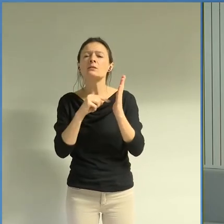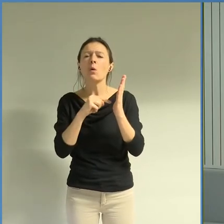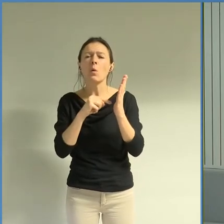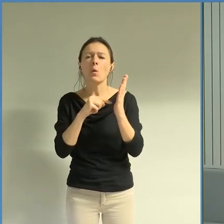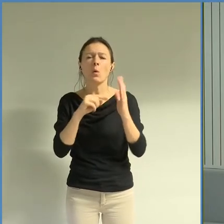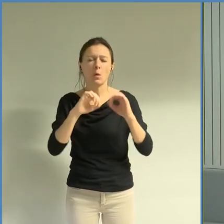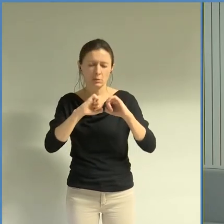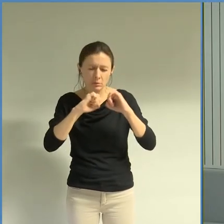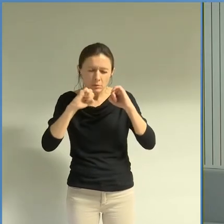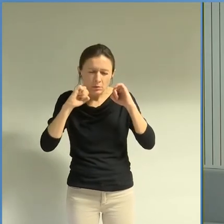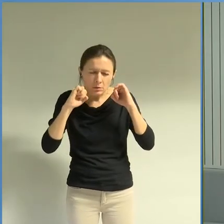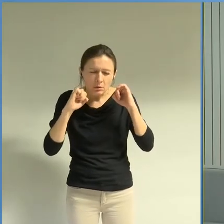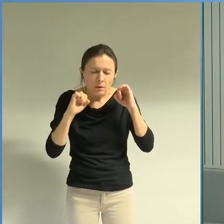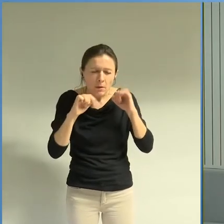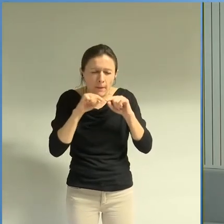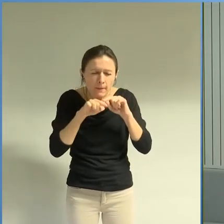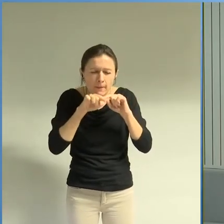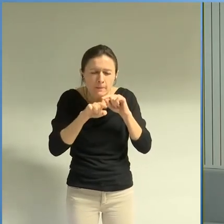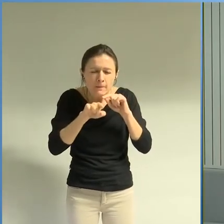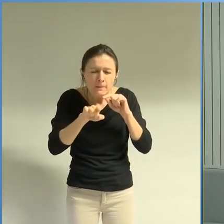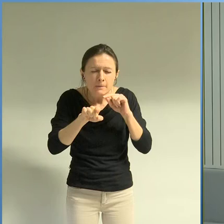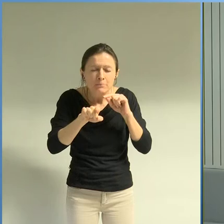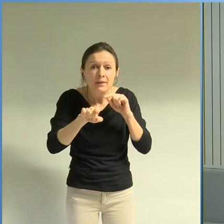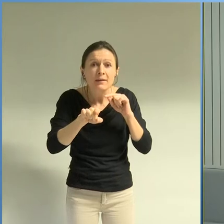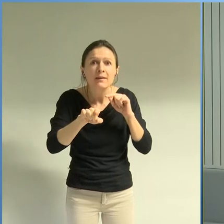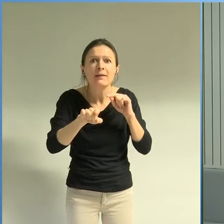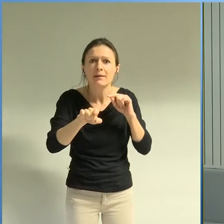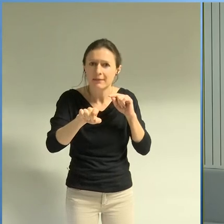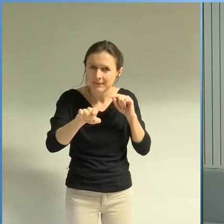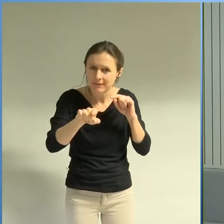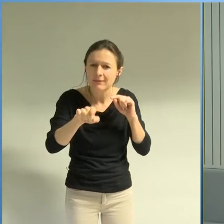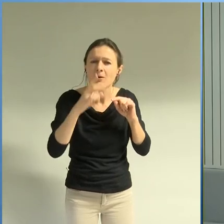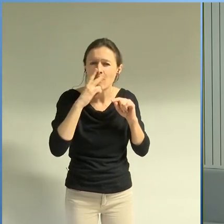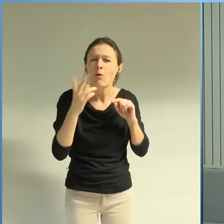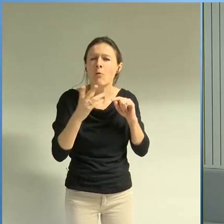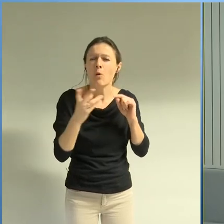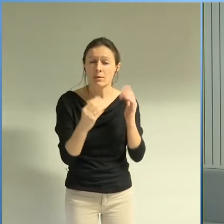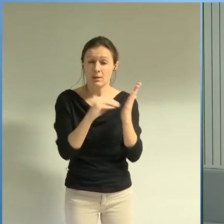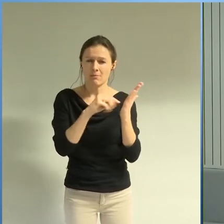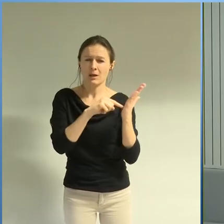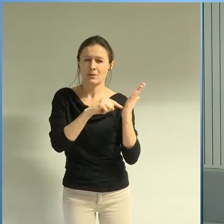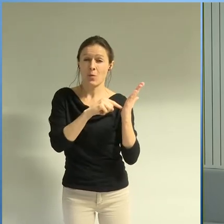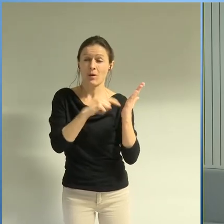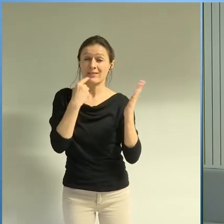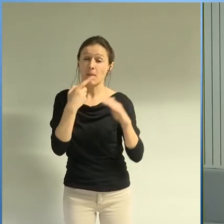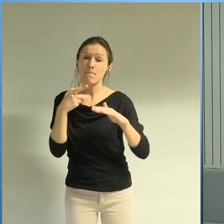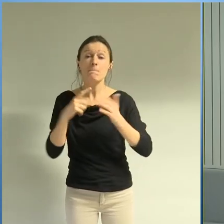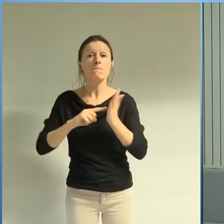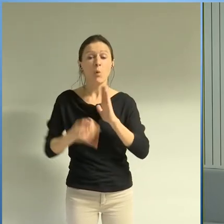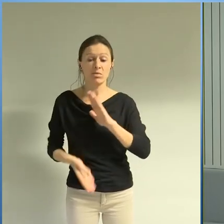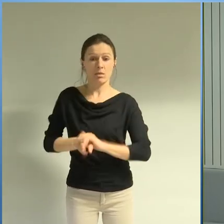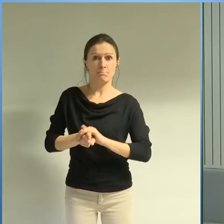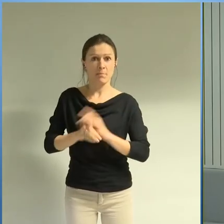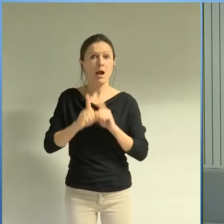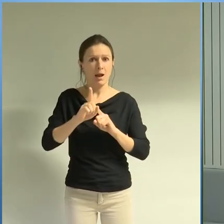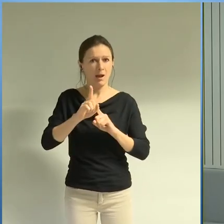ficelles on s'aperçoit que cette délibération est en fait un réel point de départ je vous cite d'une construction